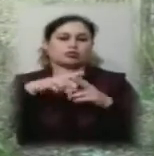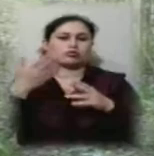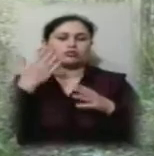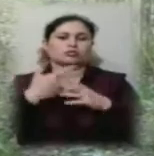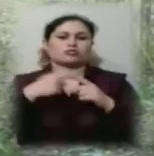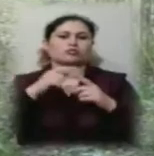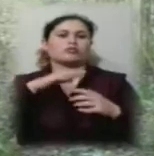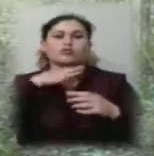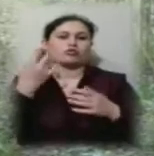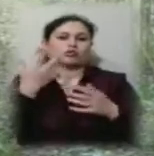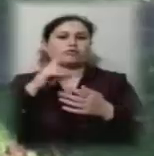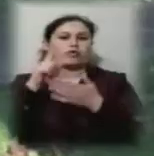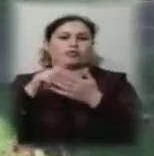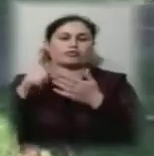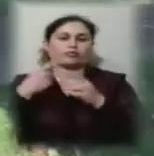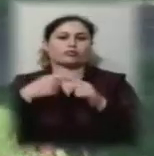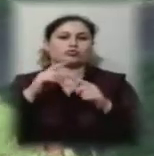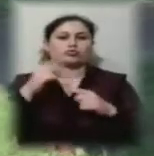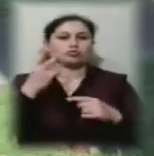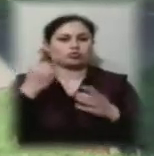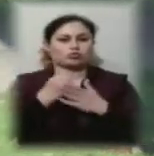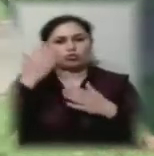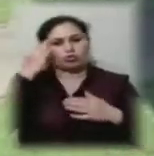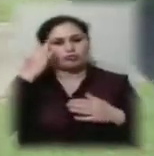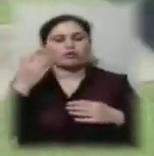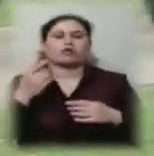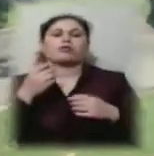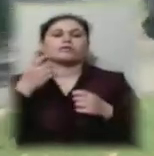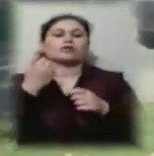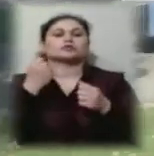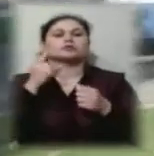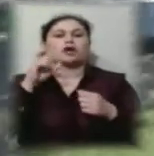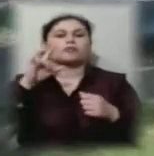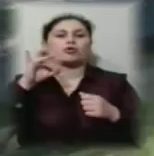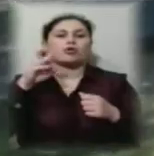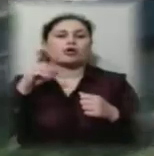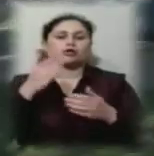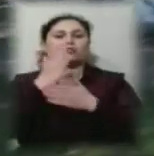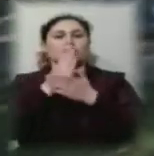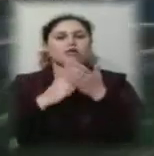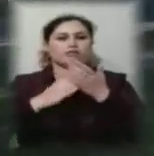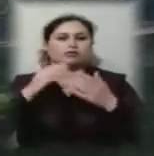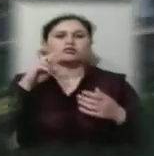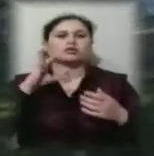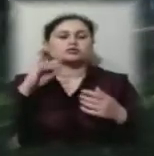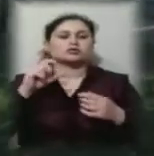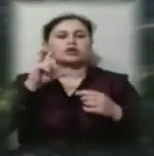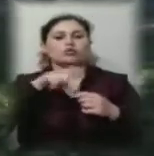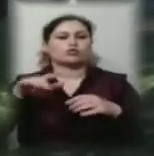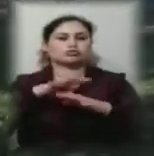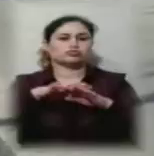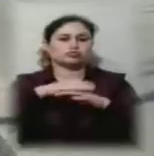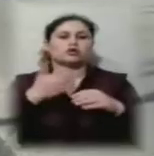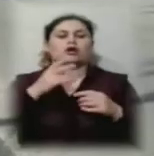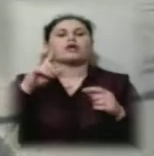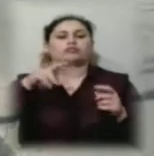питань до його розтінного. За проєктом передбачається, що частина пасажирів з маршруток пересядуть у тролейбуси. Та тролейбусна